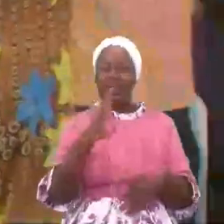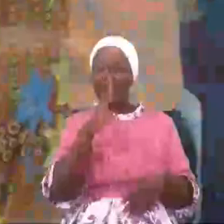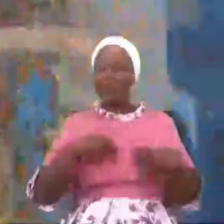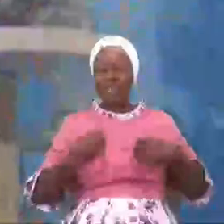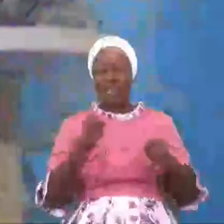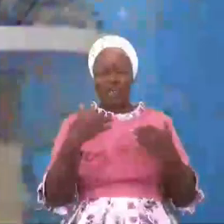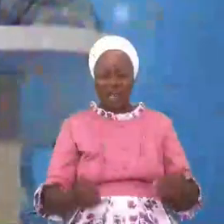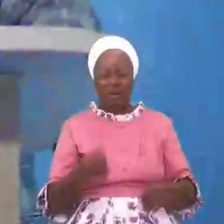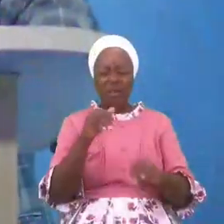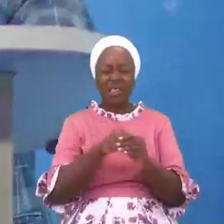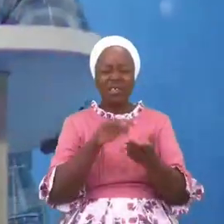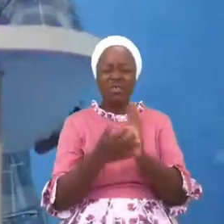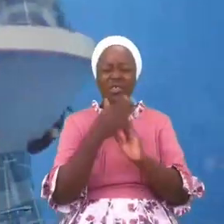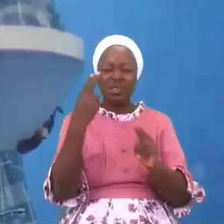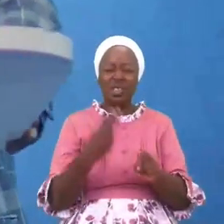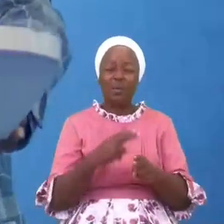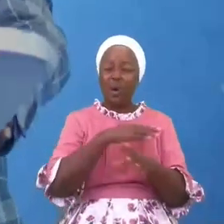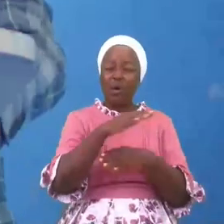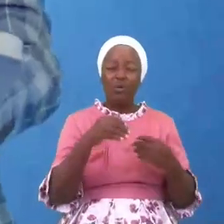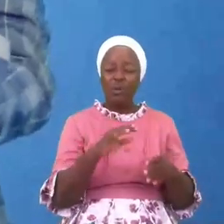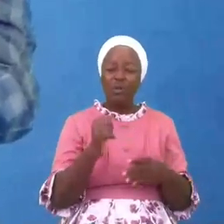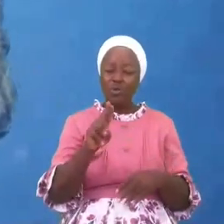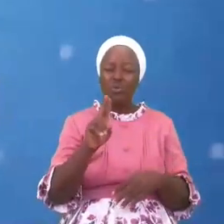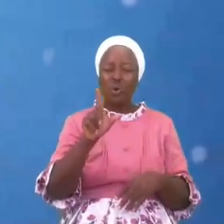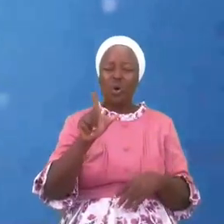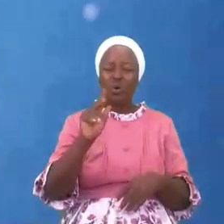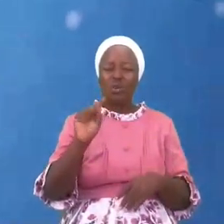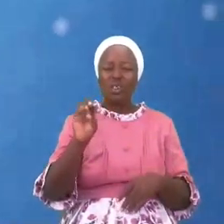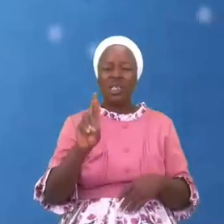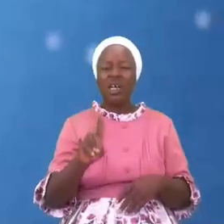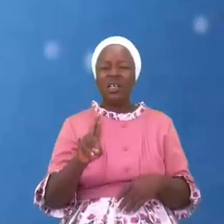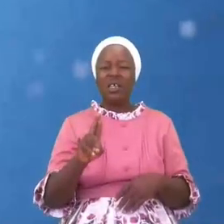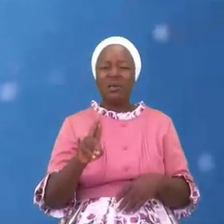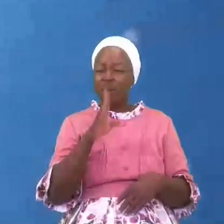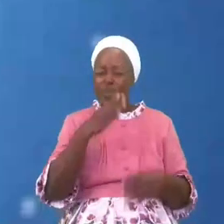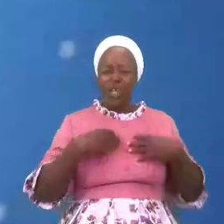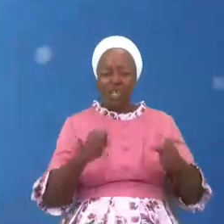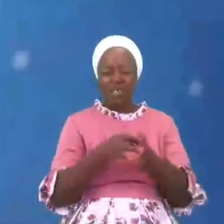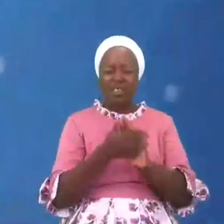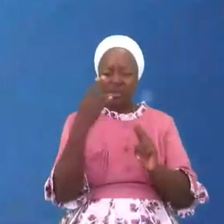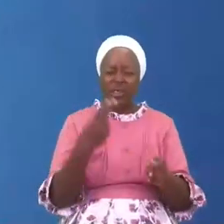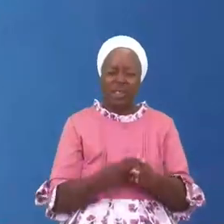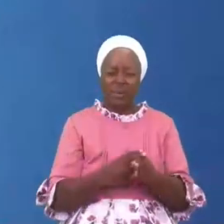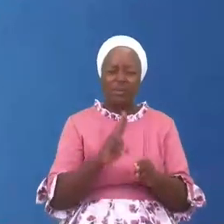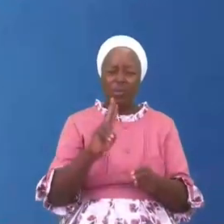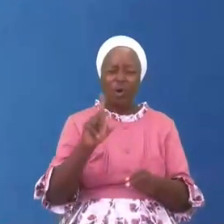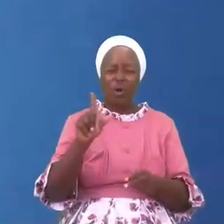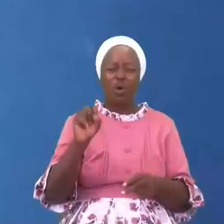de Jésus. Ulcère, soit guéri au nom de Jésus.